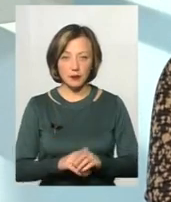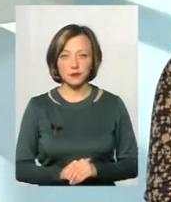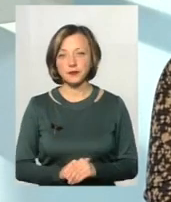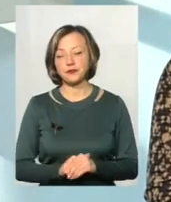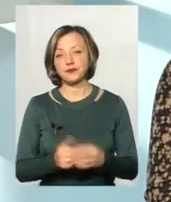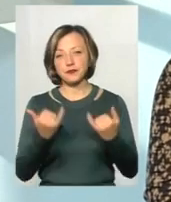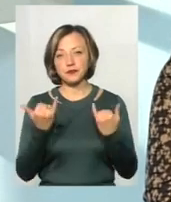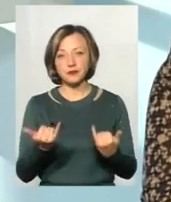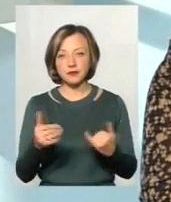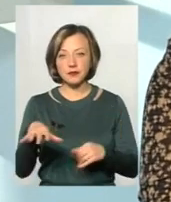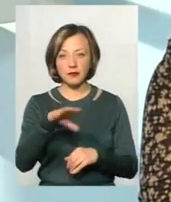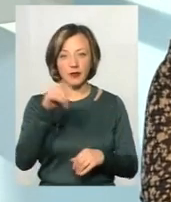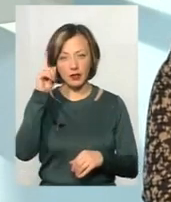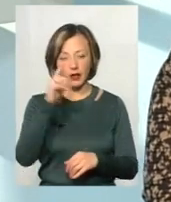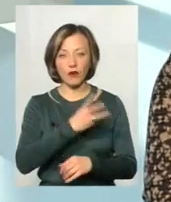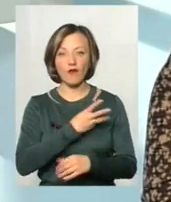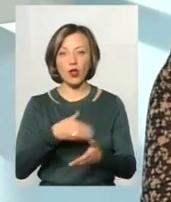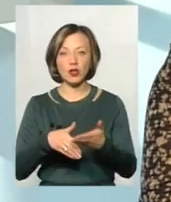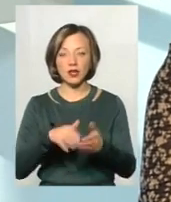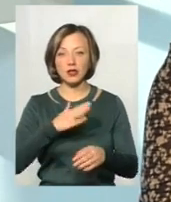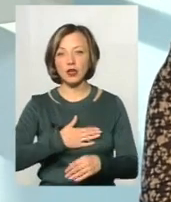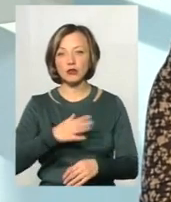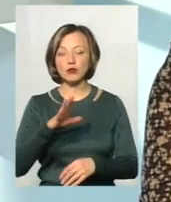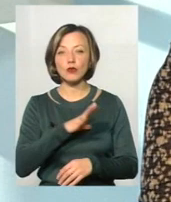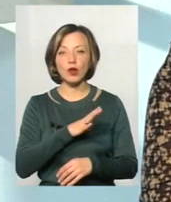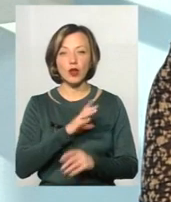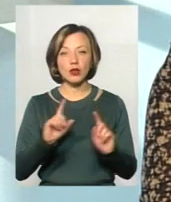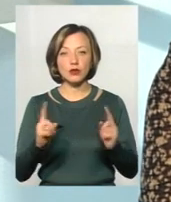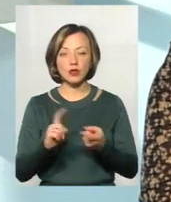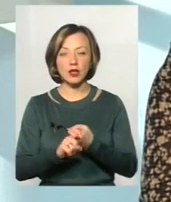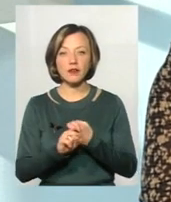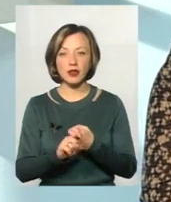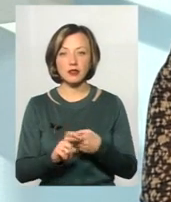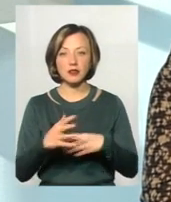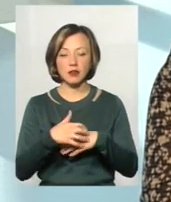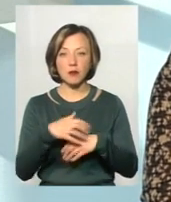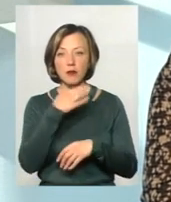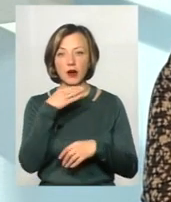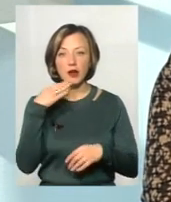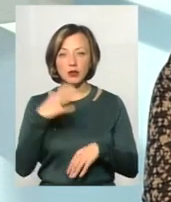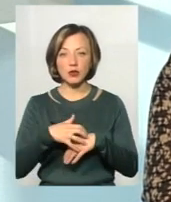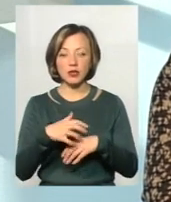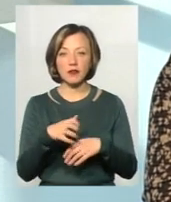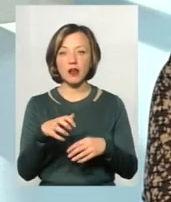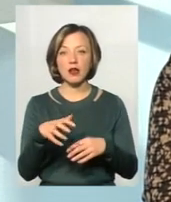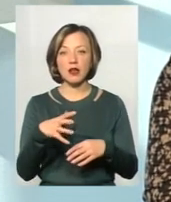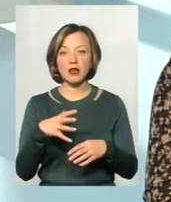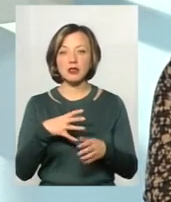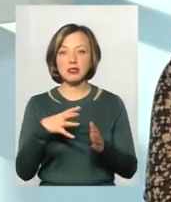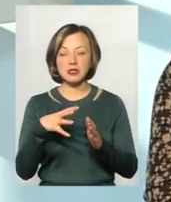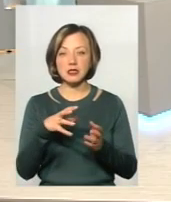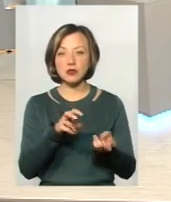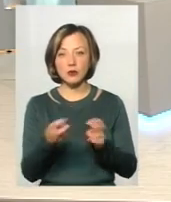Зараз прийшла, всі знають, от волонтери наші, що дуже була інфекція котів, тобто дуже багато котів загинуло. У мене так само вдома